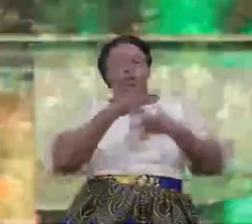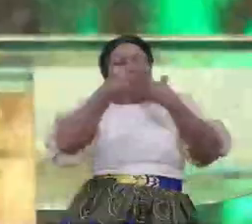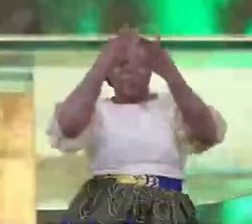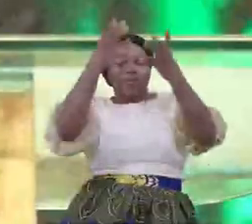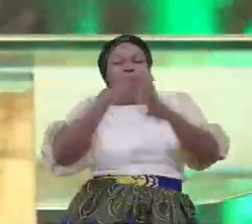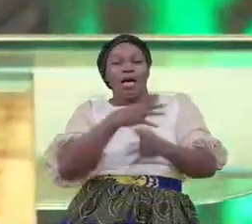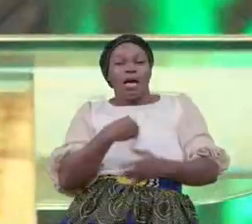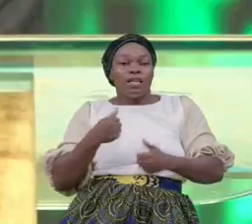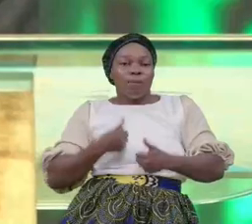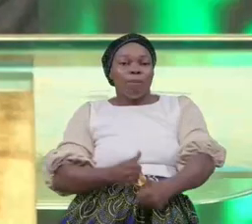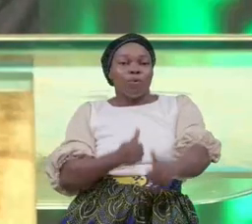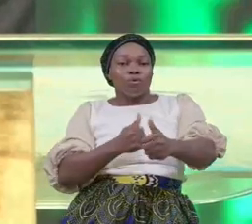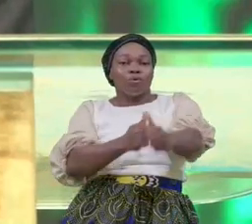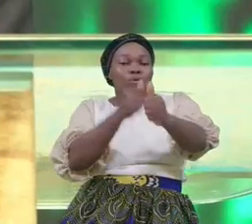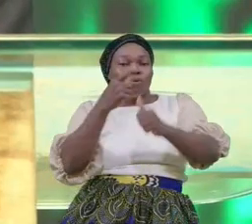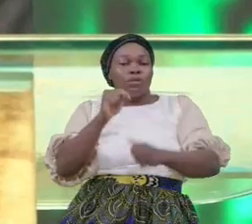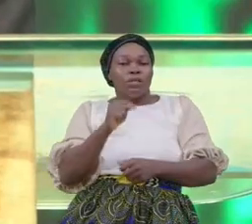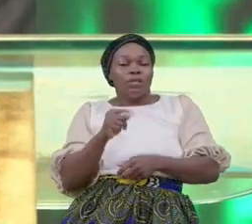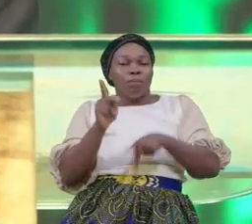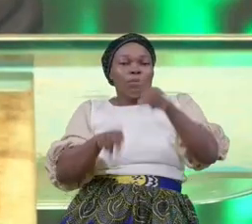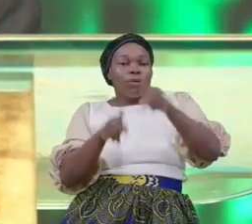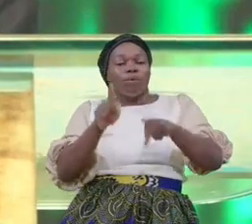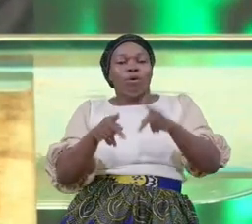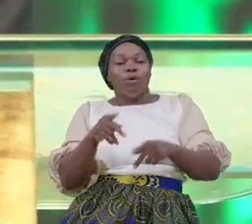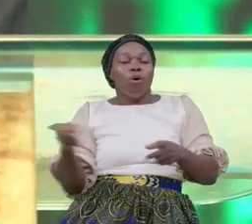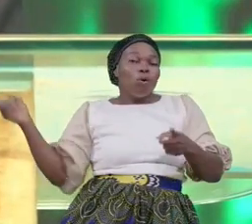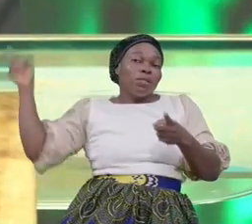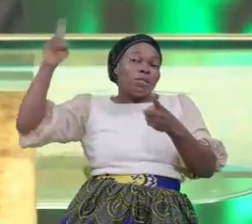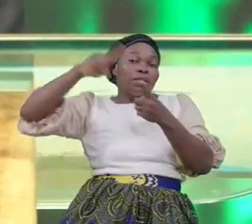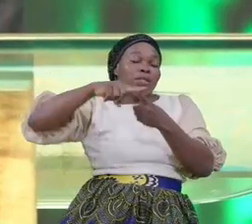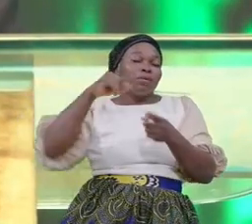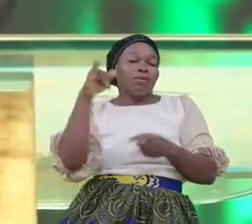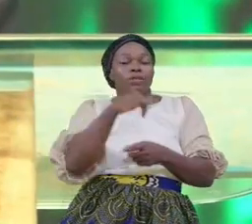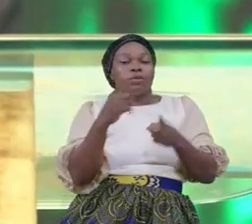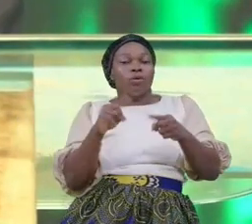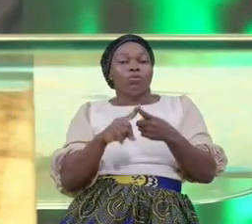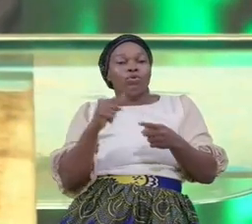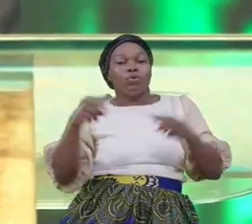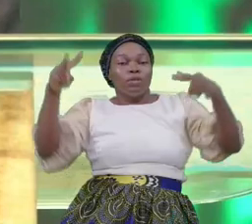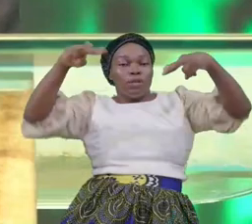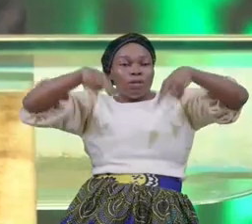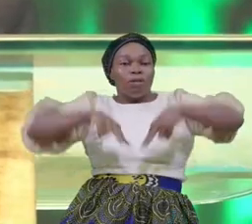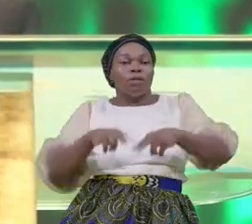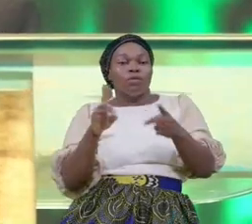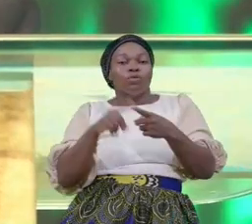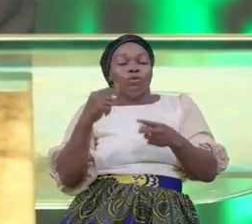la poursuite des Philistins jusque dans la vallée et jusqu'aux portes d'Écron.